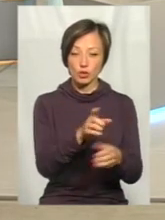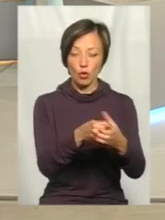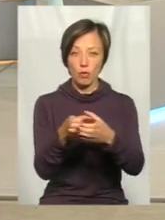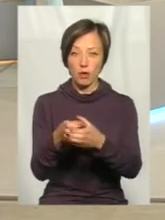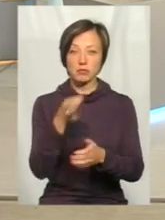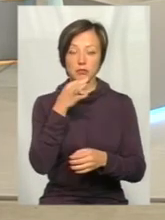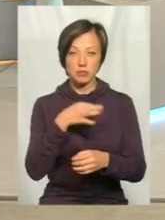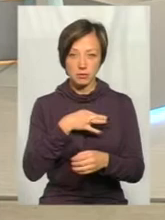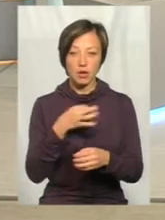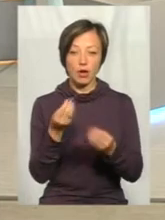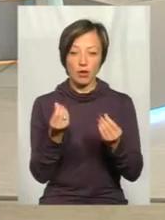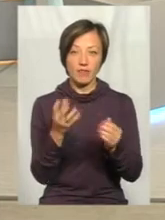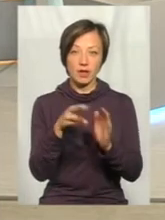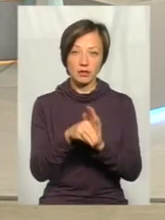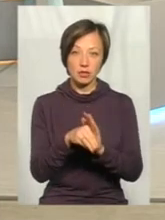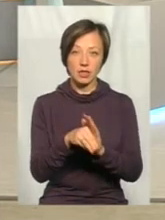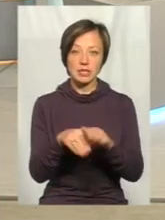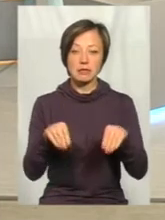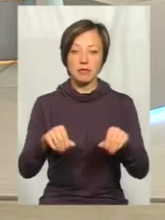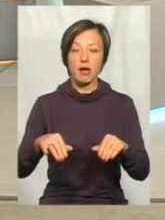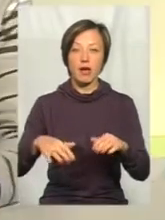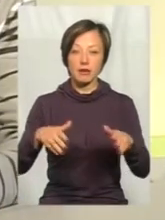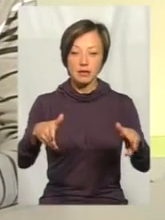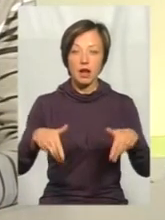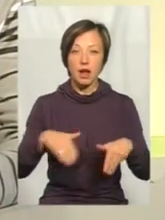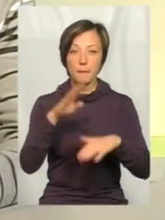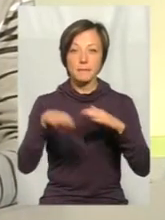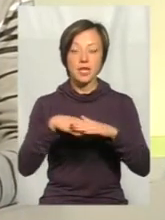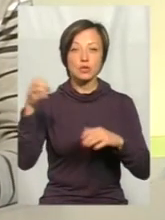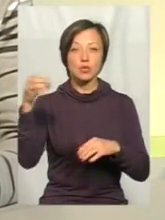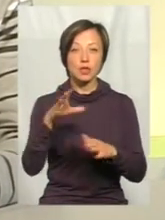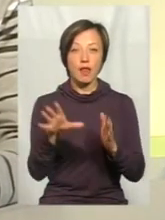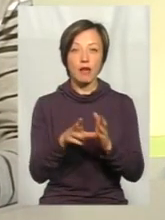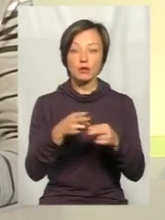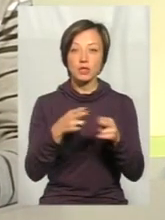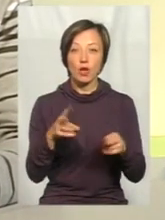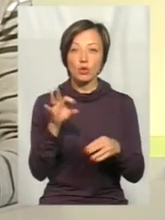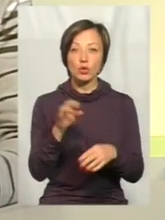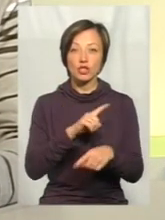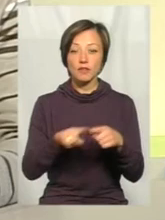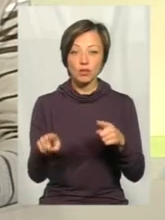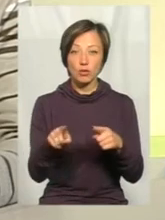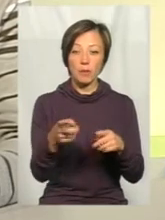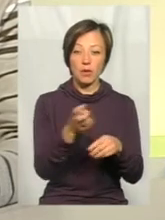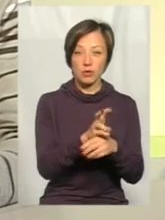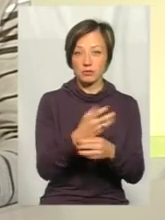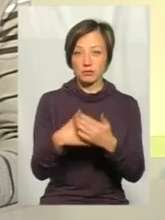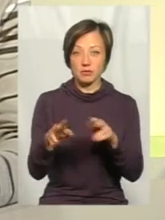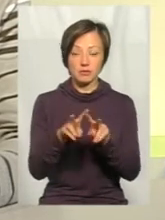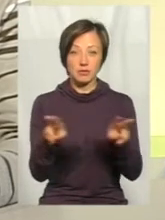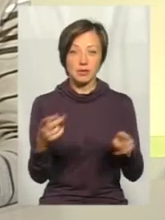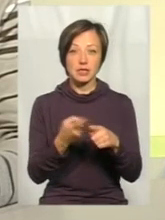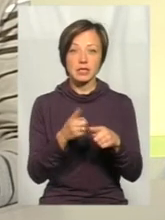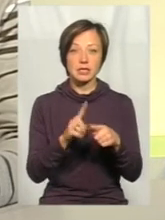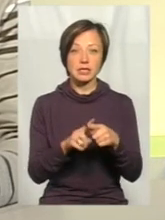каже, що до них приходять інвестори в пошуках земельних ділянок під сонячні електростанції. Але вони так швидко, як приходять, так йдуть, тому що ця